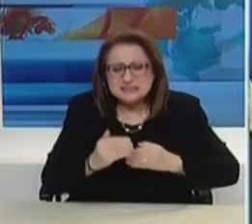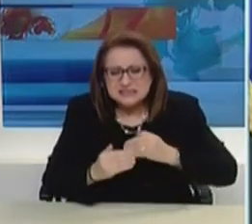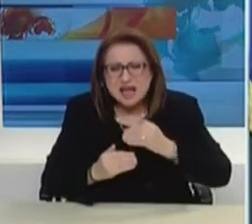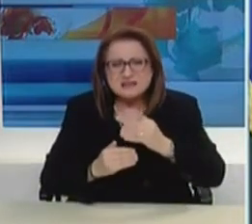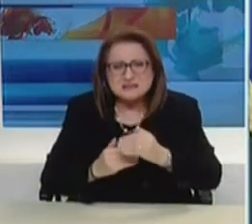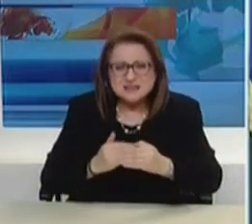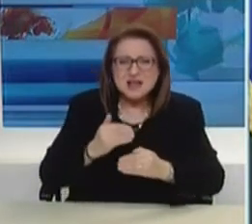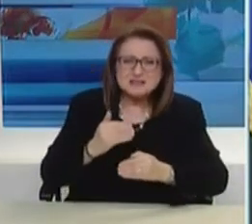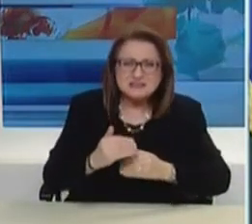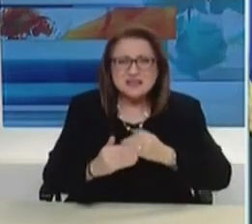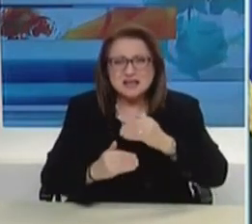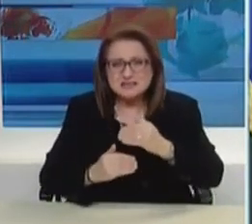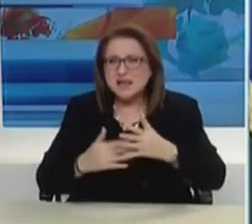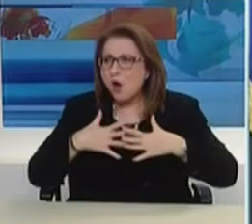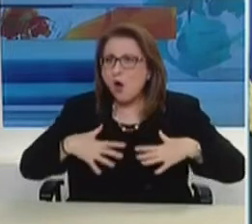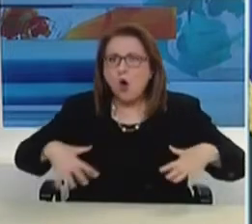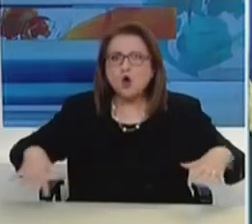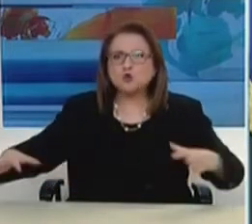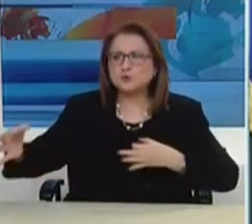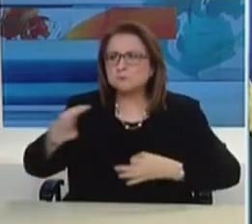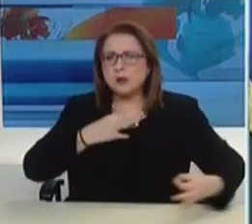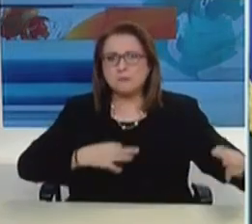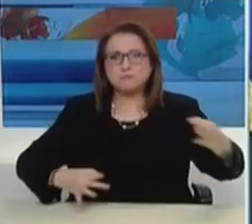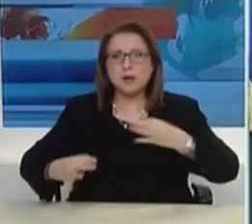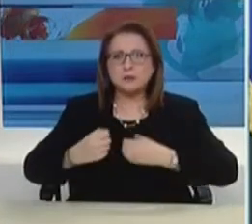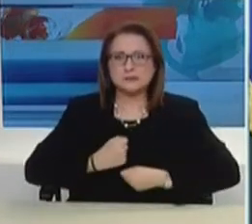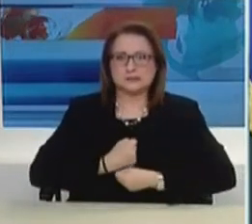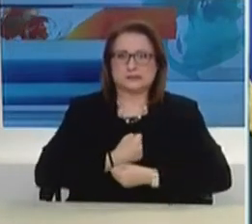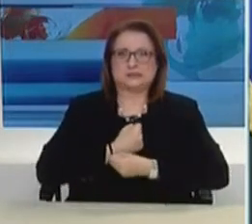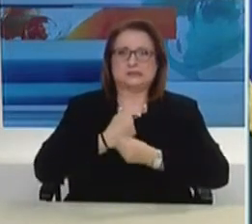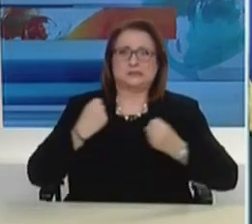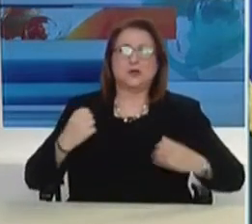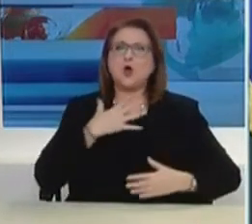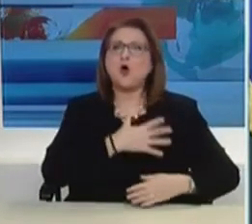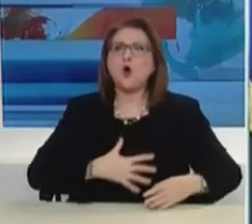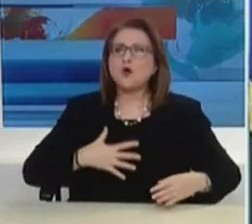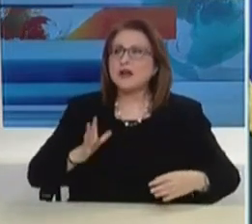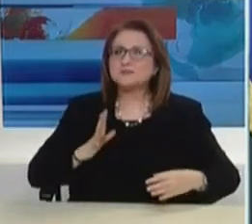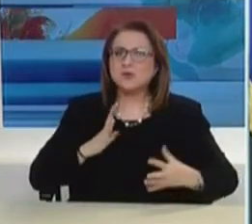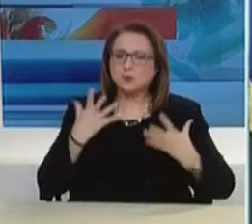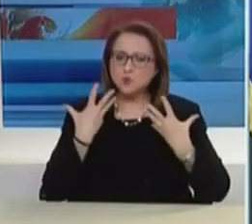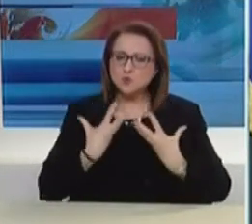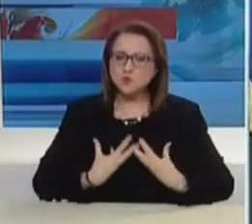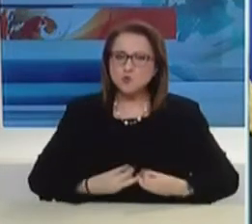σιγά, ανοσία στον πληθυσμό και το σύστημα υγείας να μπορεί να ανταπεξέρχεται.